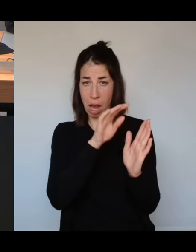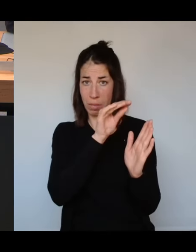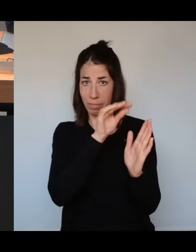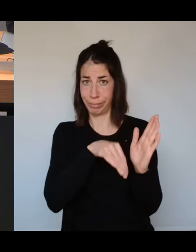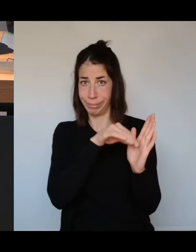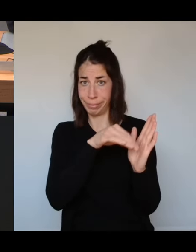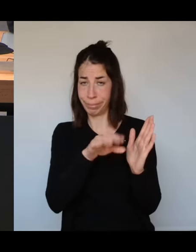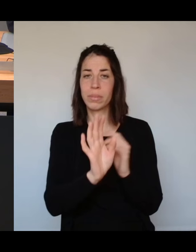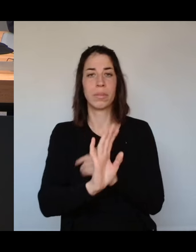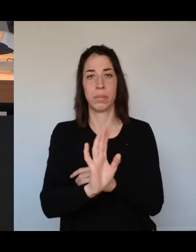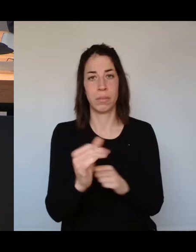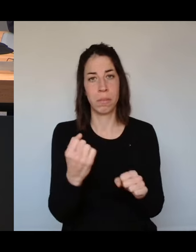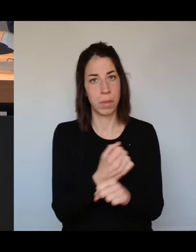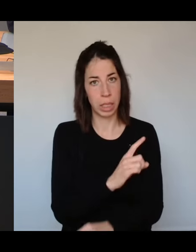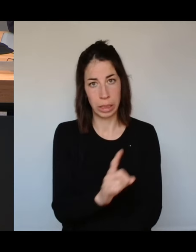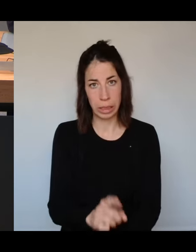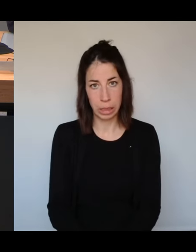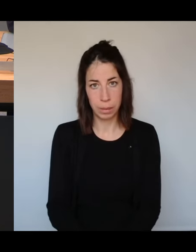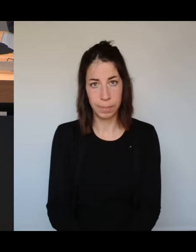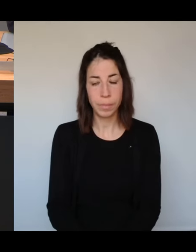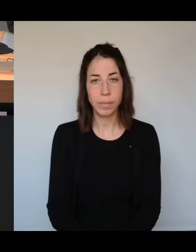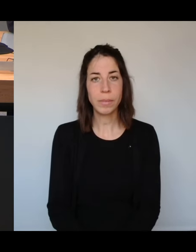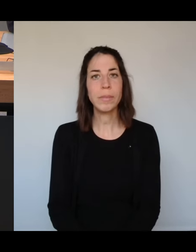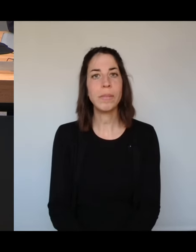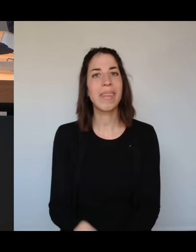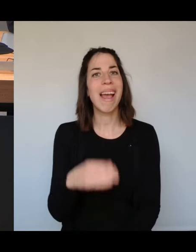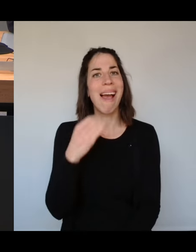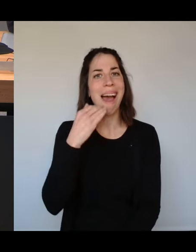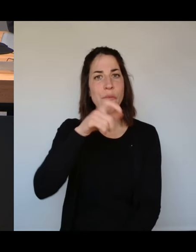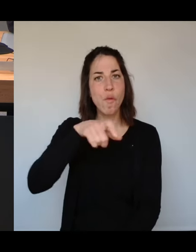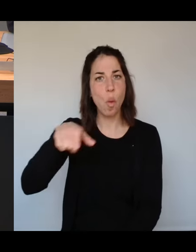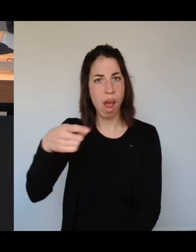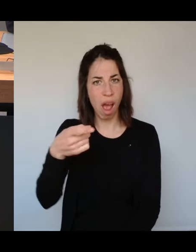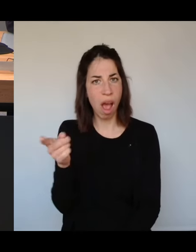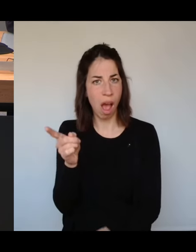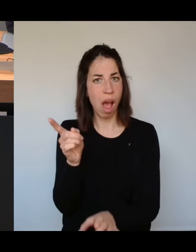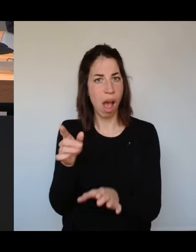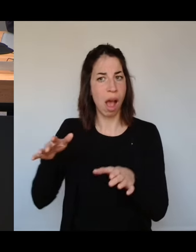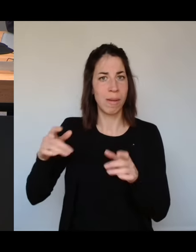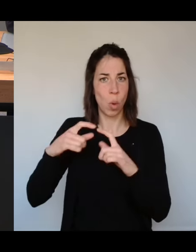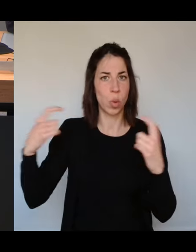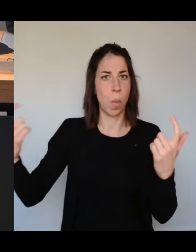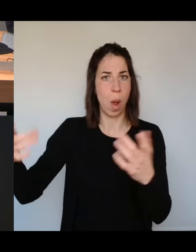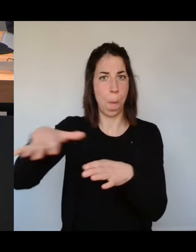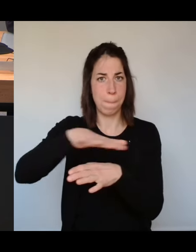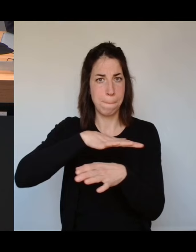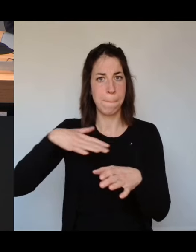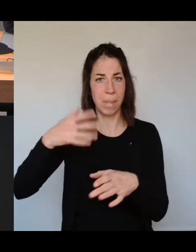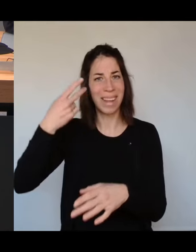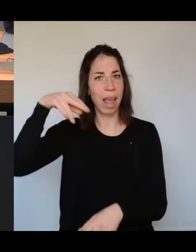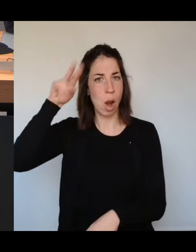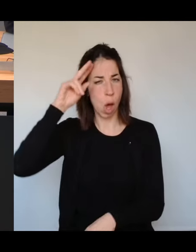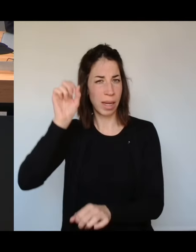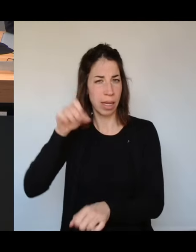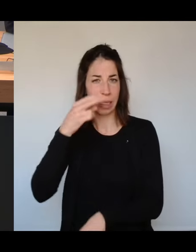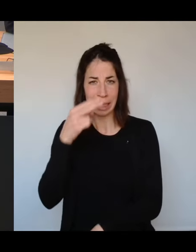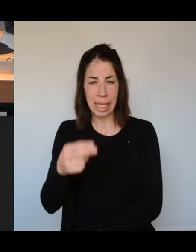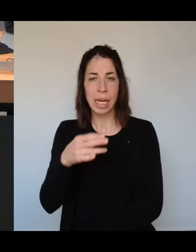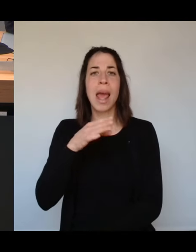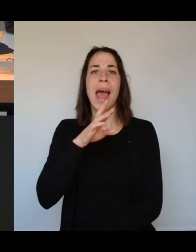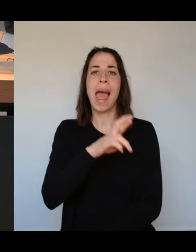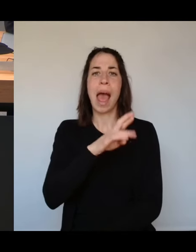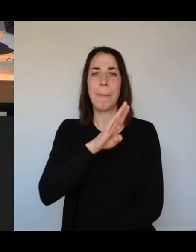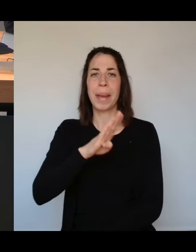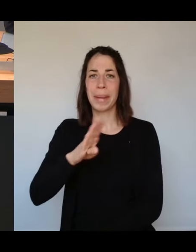und Anwohner im Bereich des Görlitzer Parks, das sieht man auch an der Berichterstattung des RBB in den letzten Tagen, berichten mittlerweile